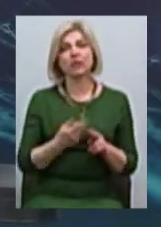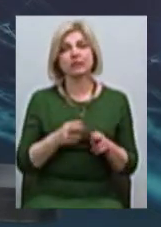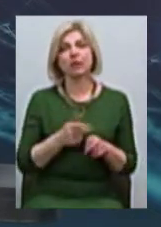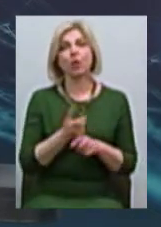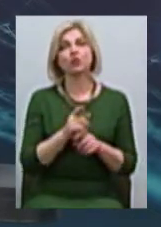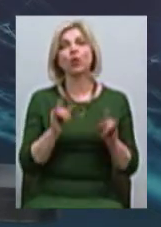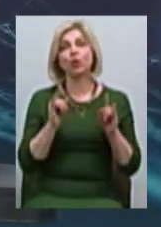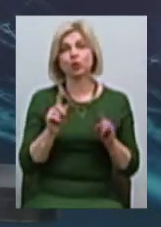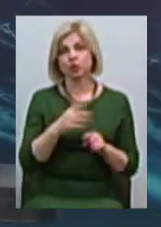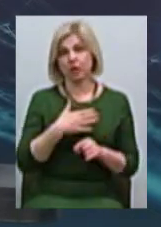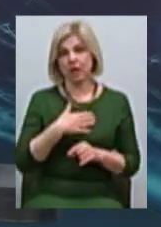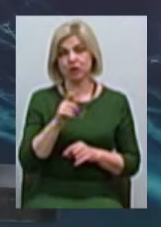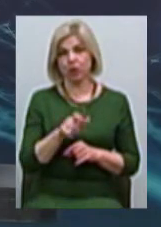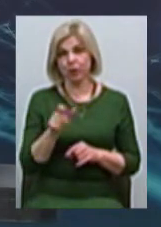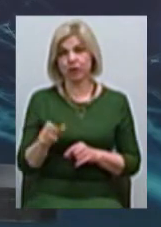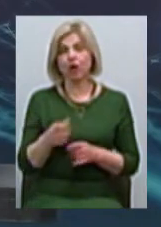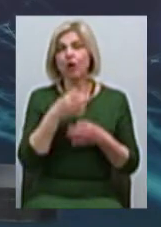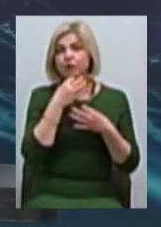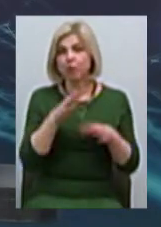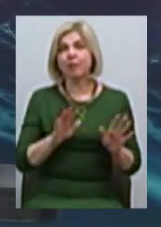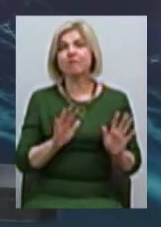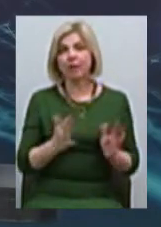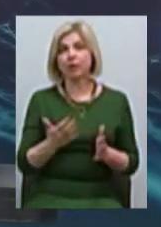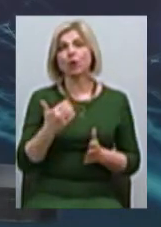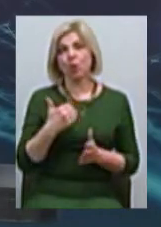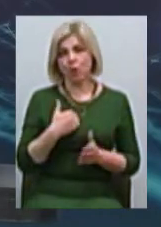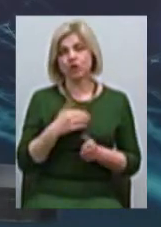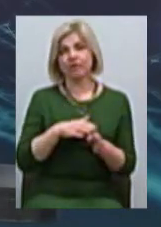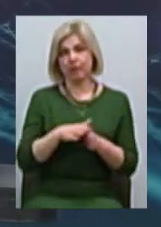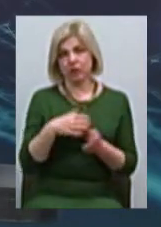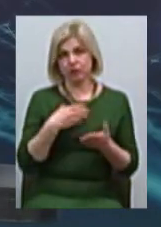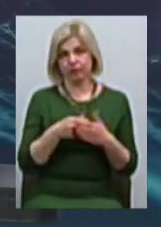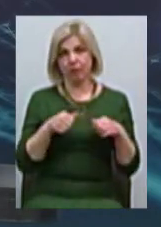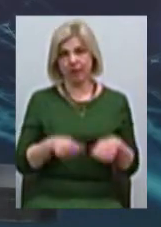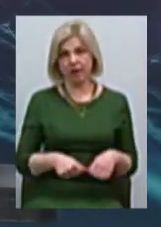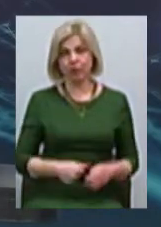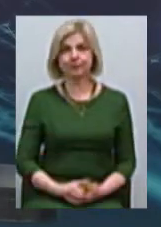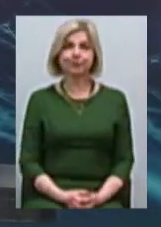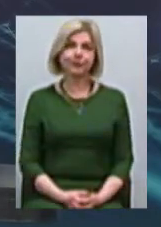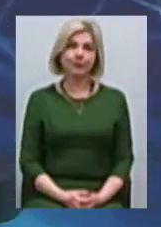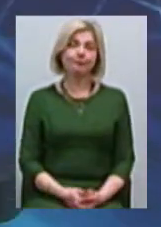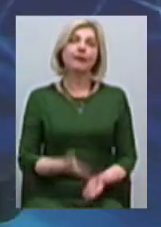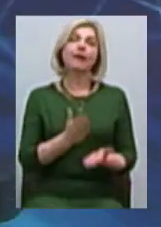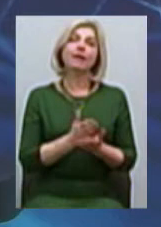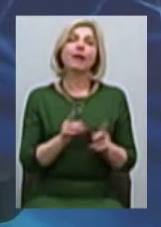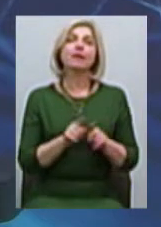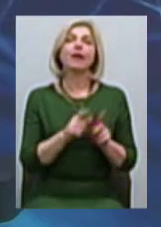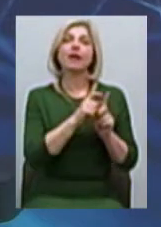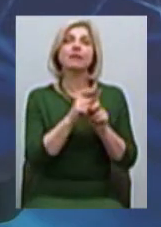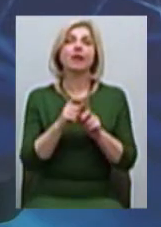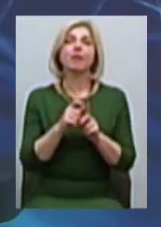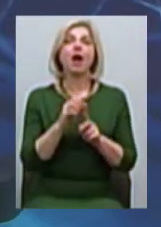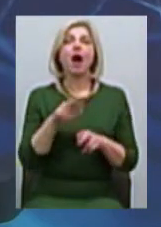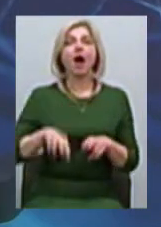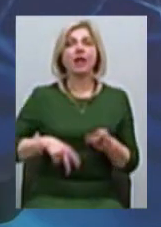круто, що наші громадяни в будь-яких випадках хочуть здійснити своє право. Є такий термін